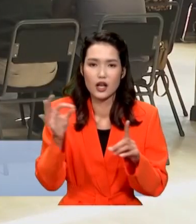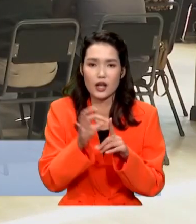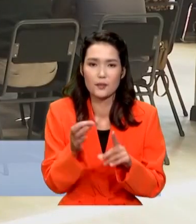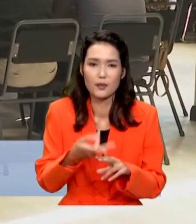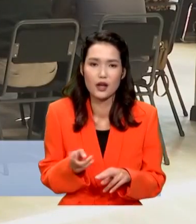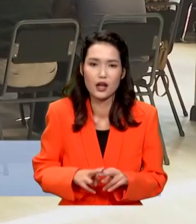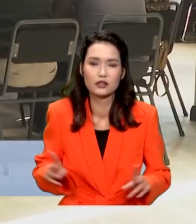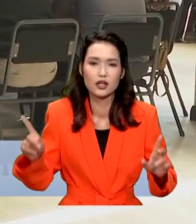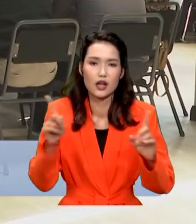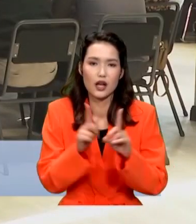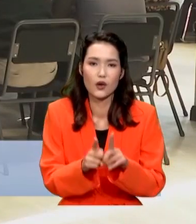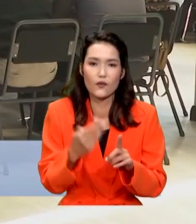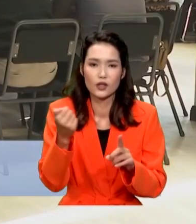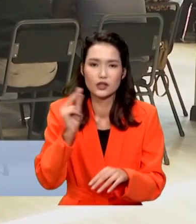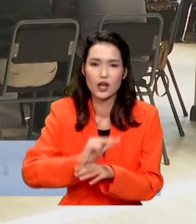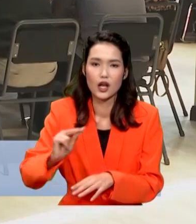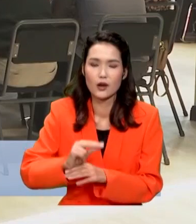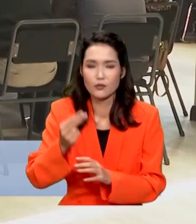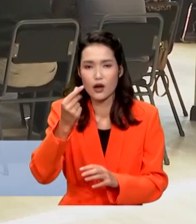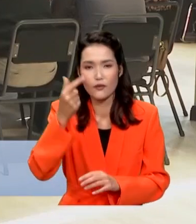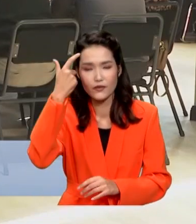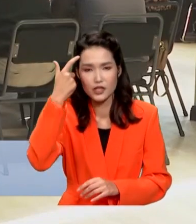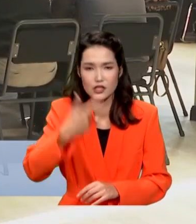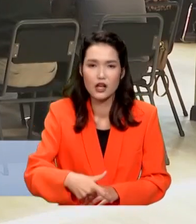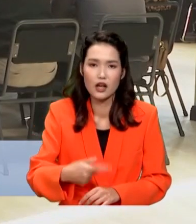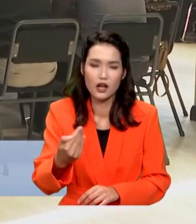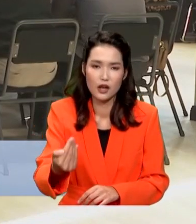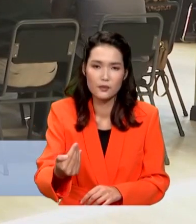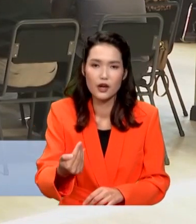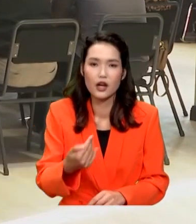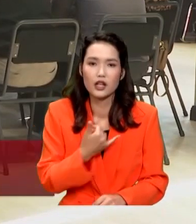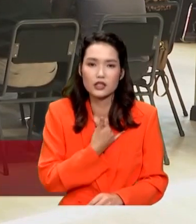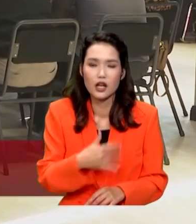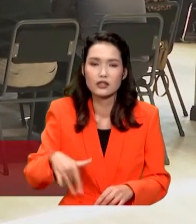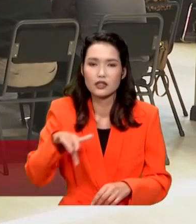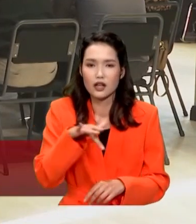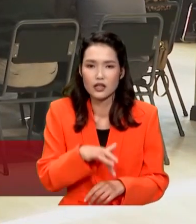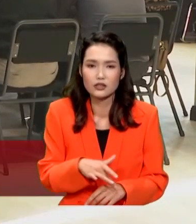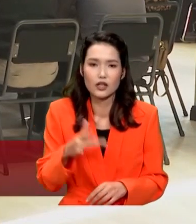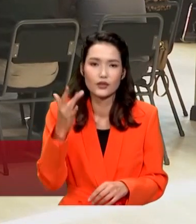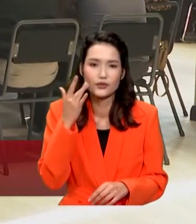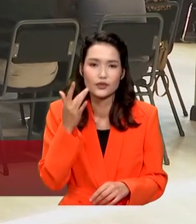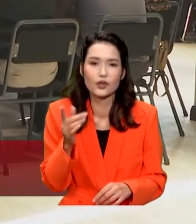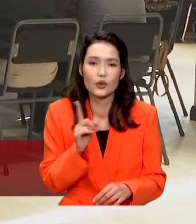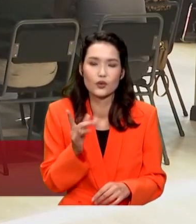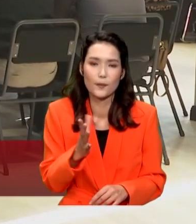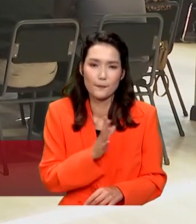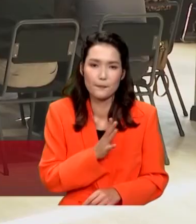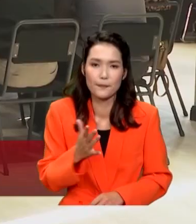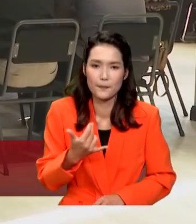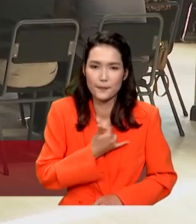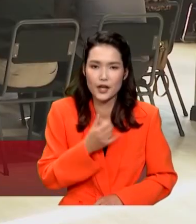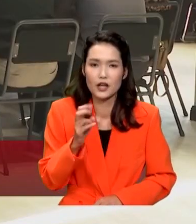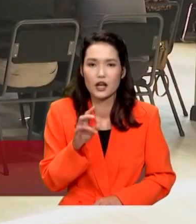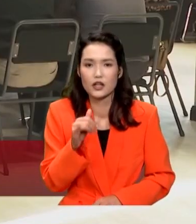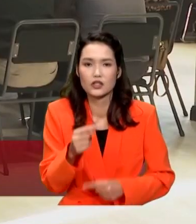это обучение финансовой грамотности наших коллег со СМИ, чтобы мы как